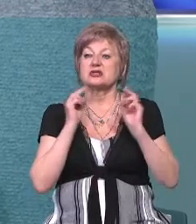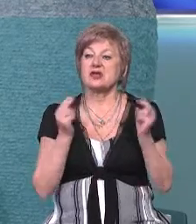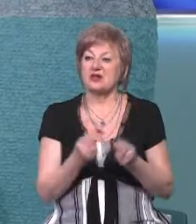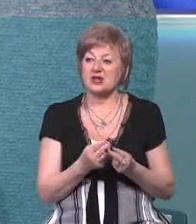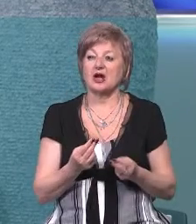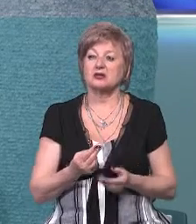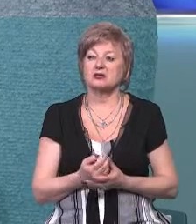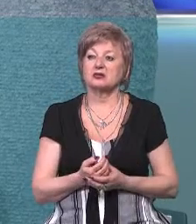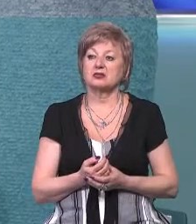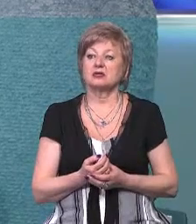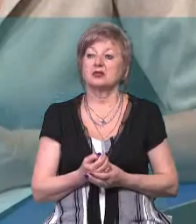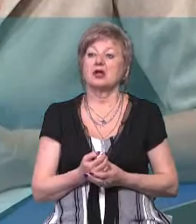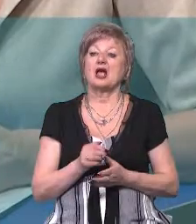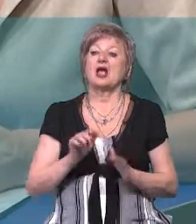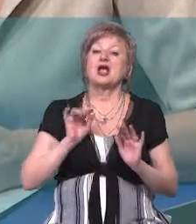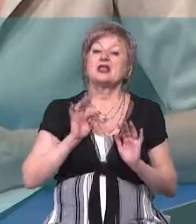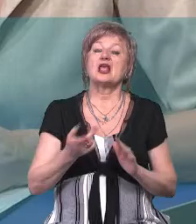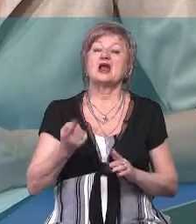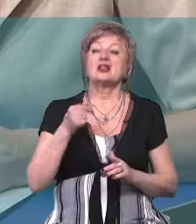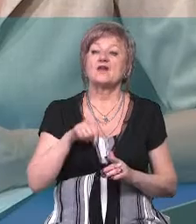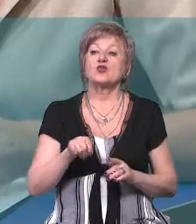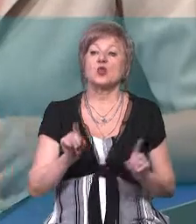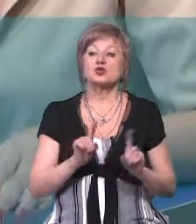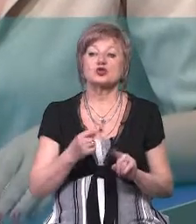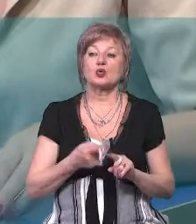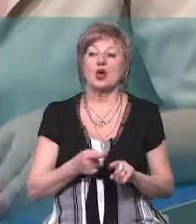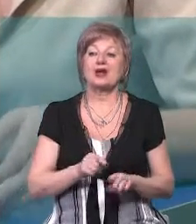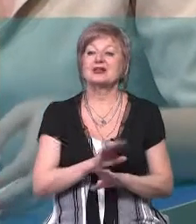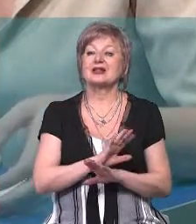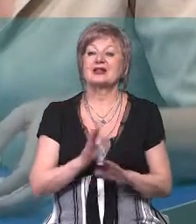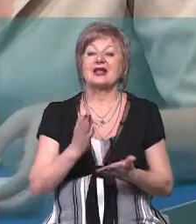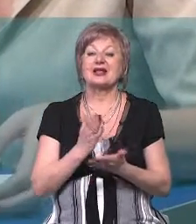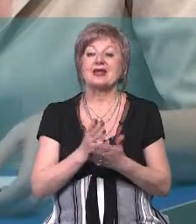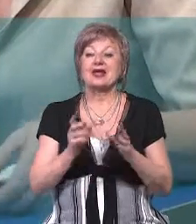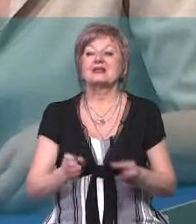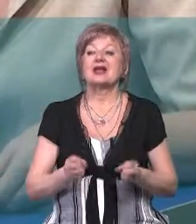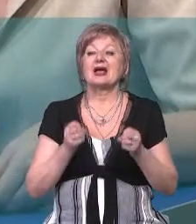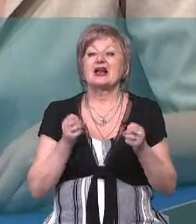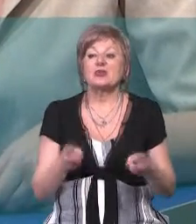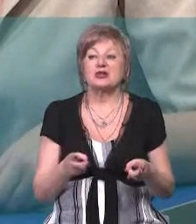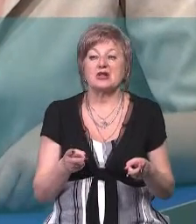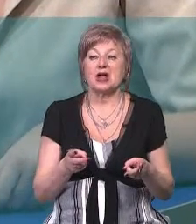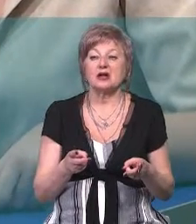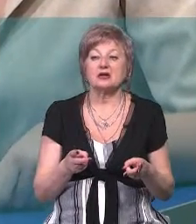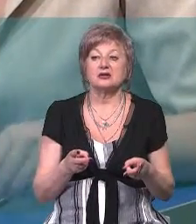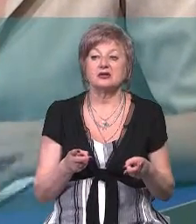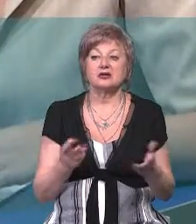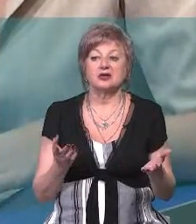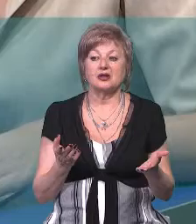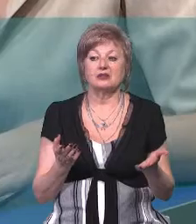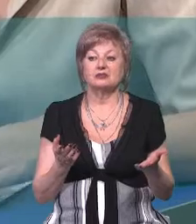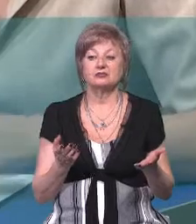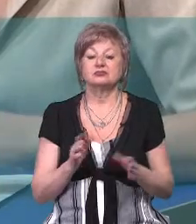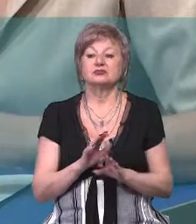розслідування? Справа в тому, що це не є кримінальним або якимось,